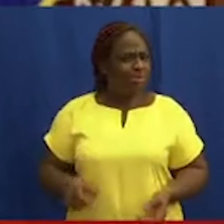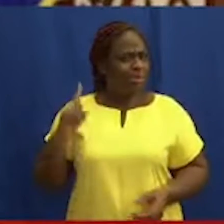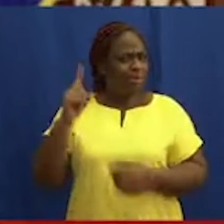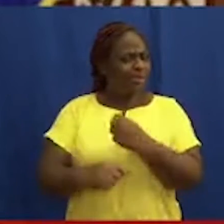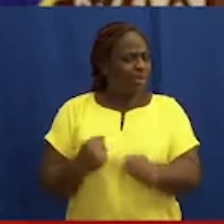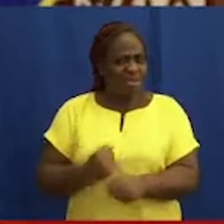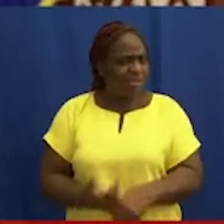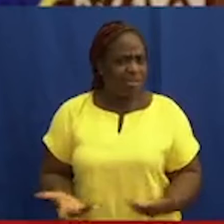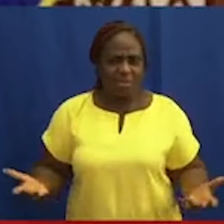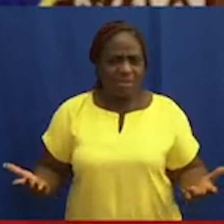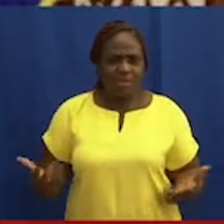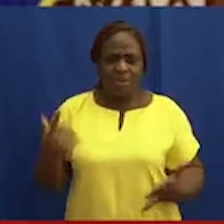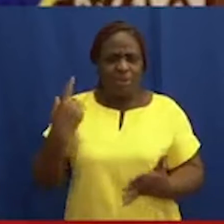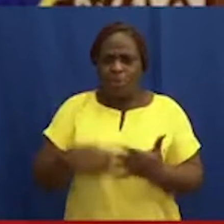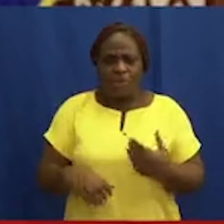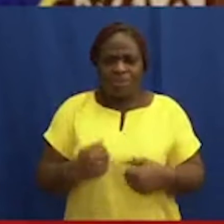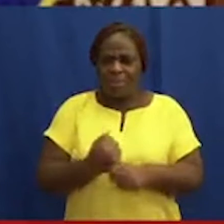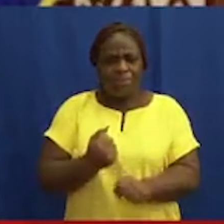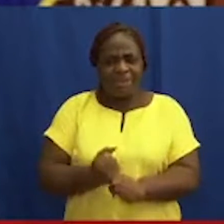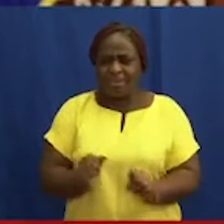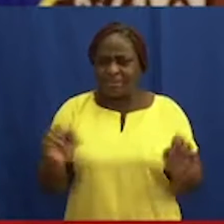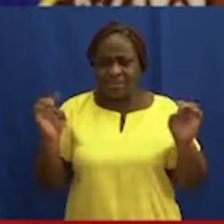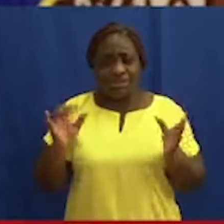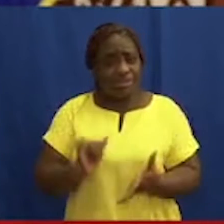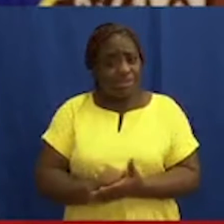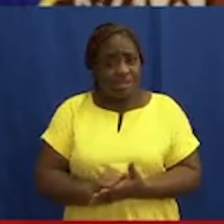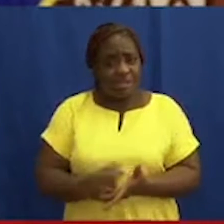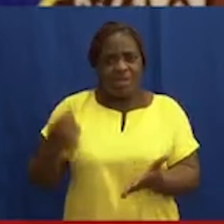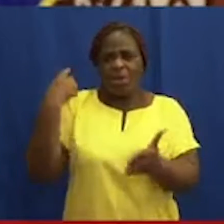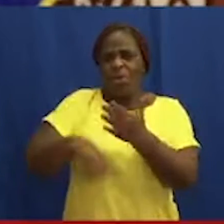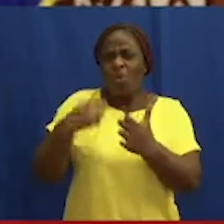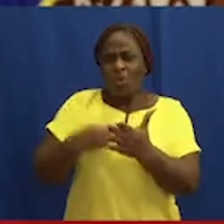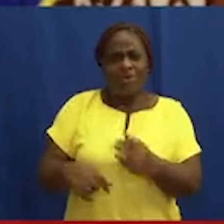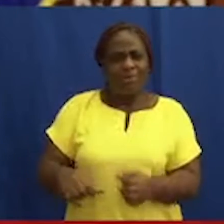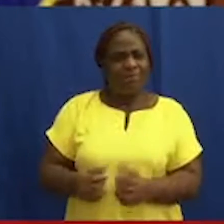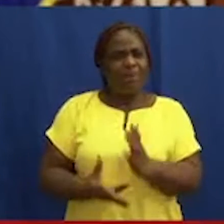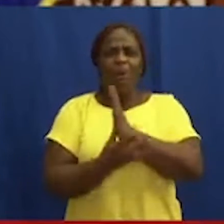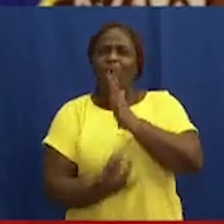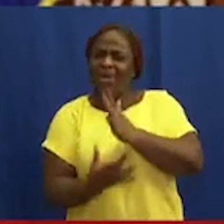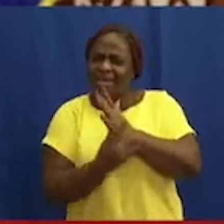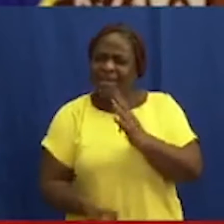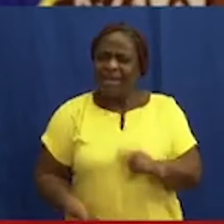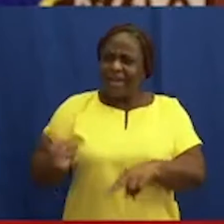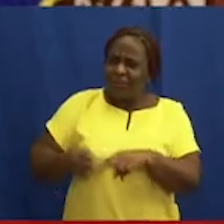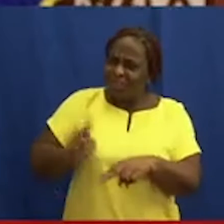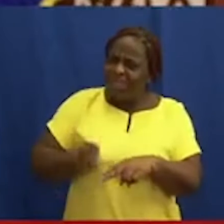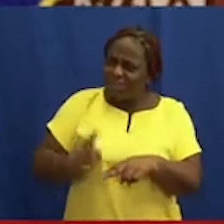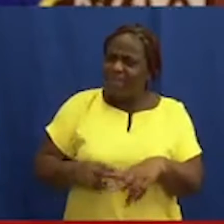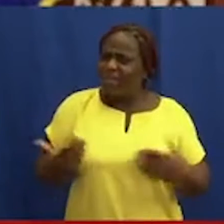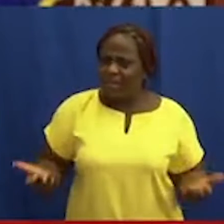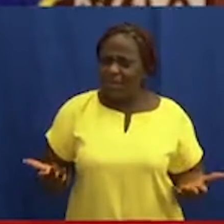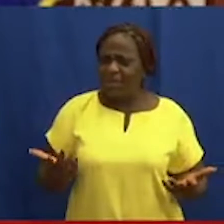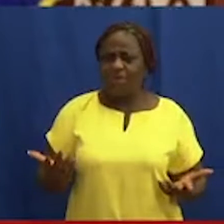riƙe da mukaman siyasa daga cikin matakai da muka ɗauka. Kuma tun daga watan Yuli da gwamnati